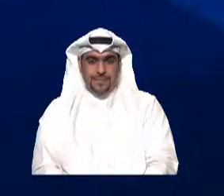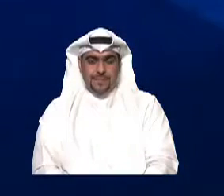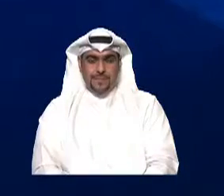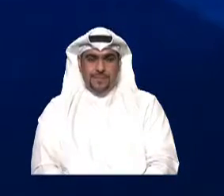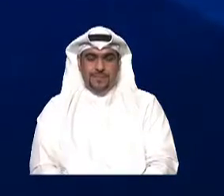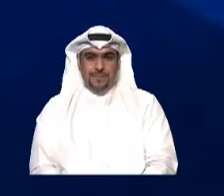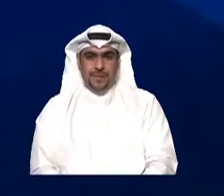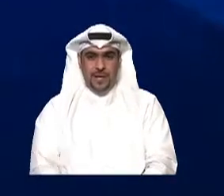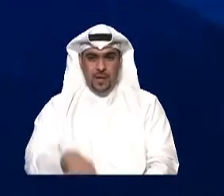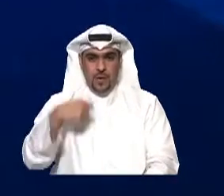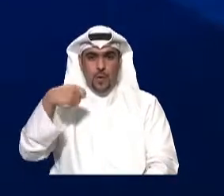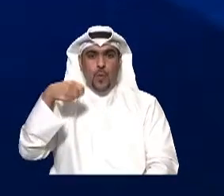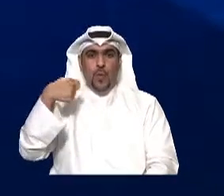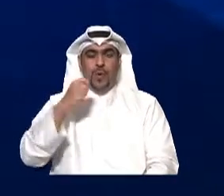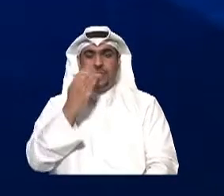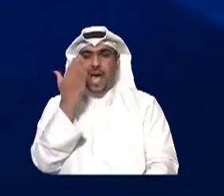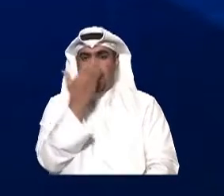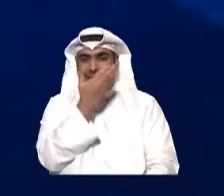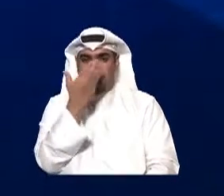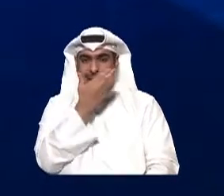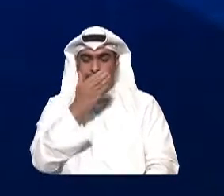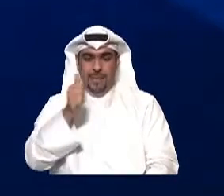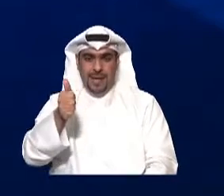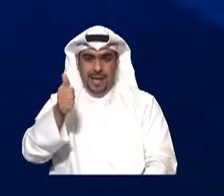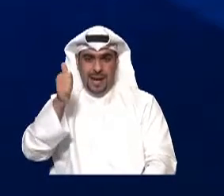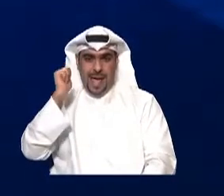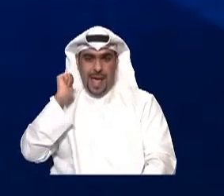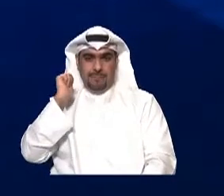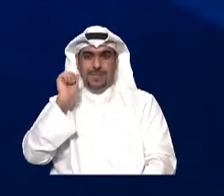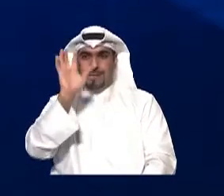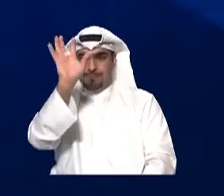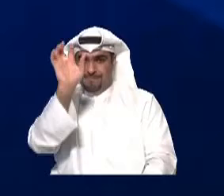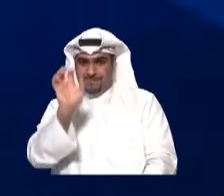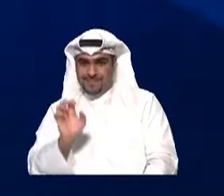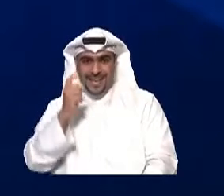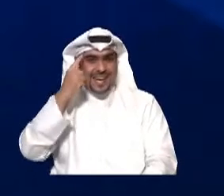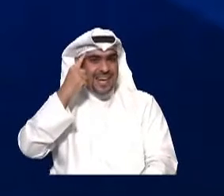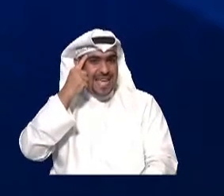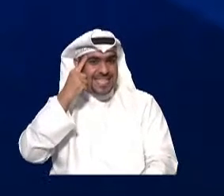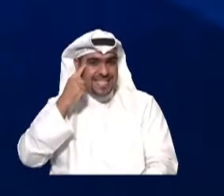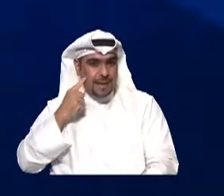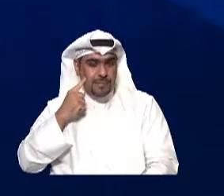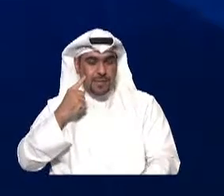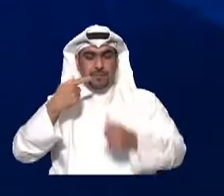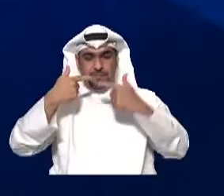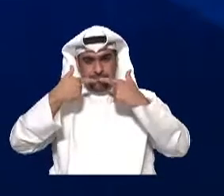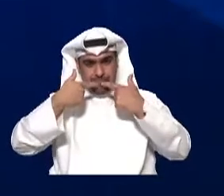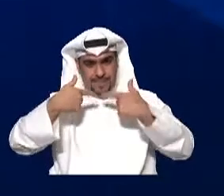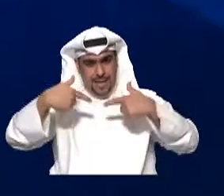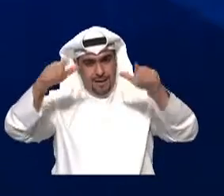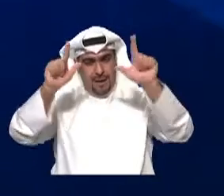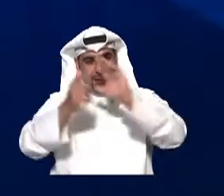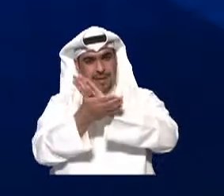أعلنت وزارة التربية مساء أمس السبت نتائج اختبارات النهائية للعام الدراسي